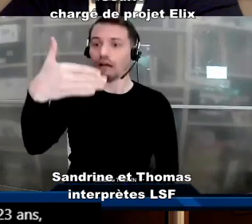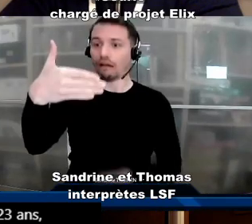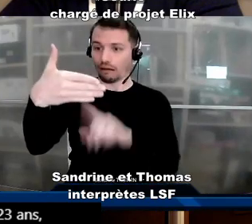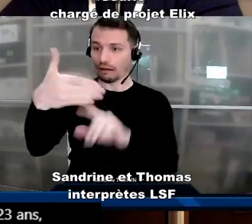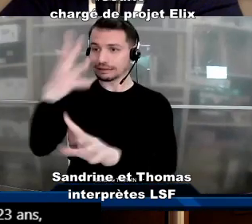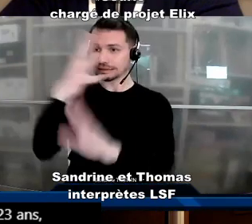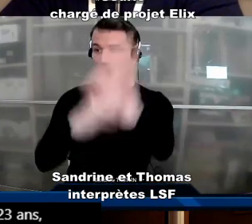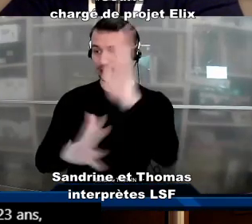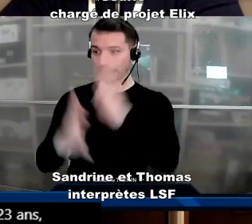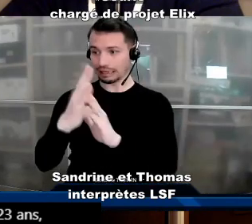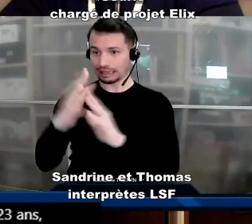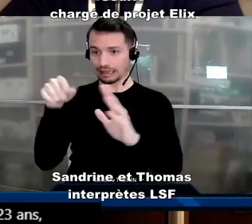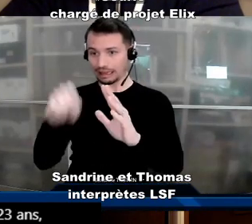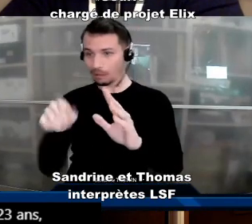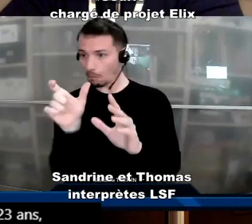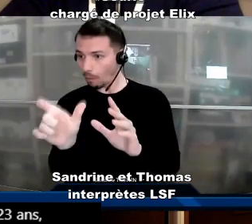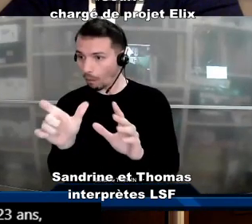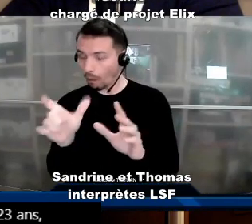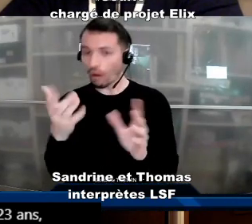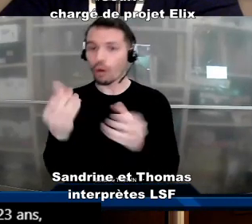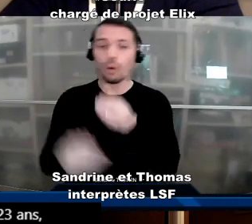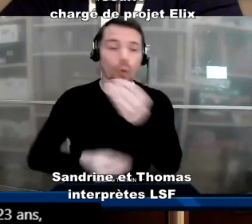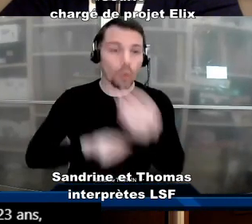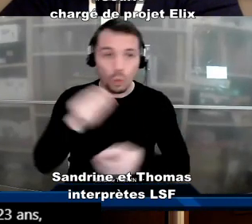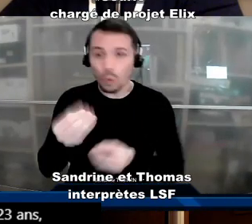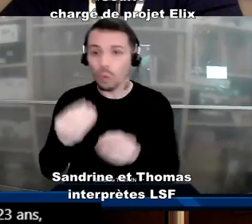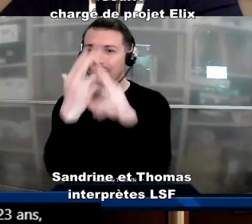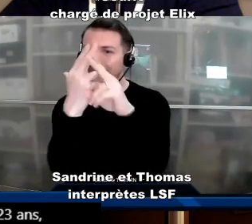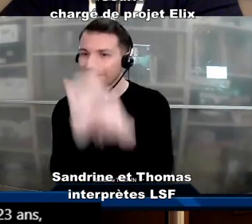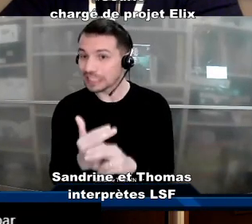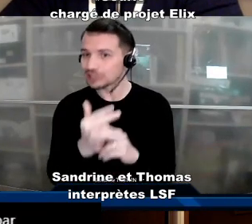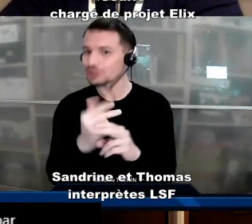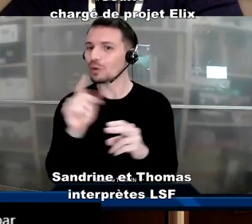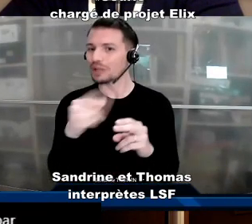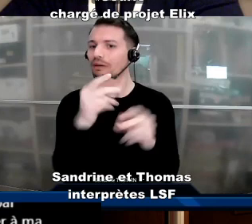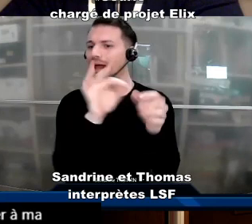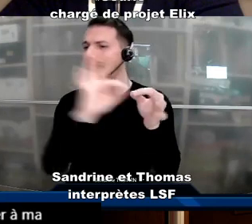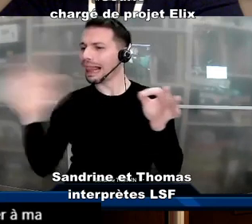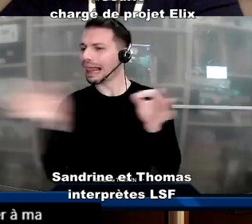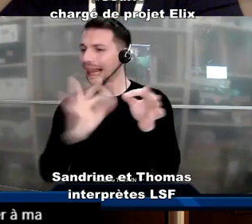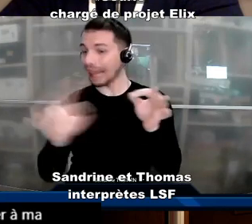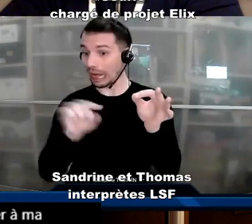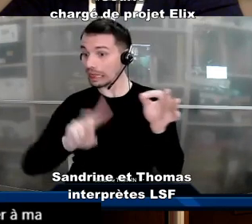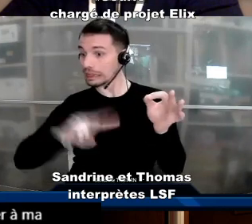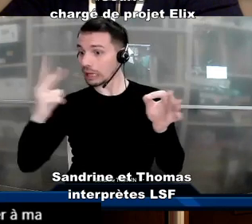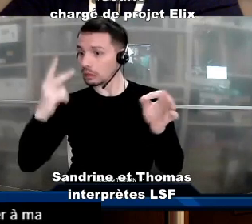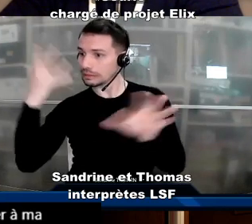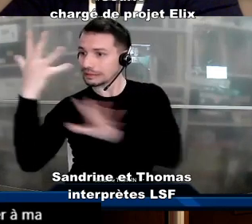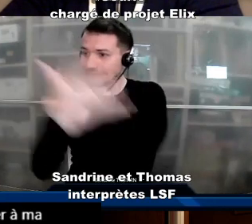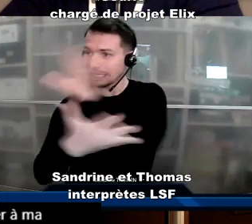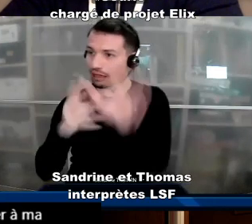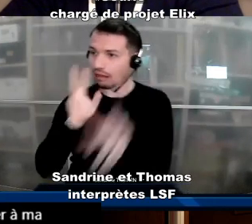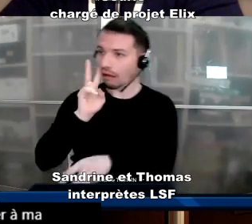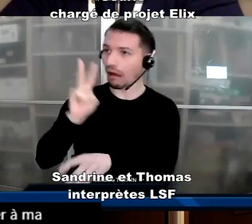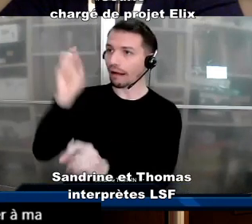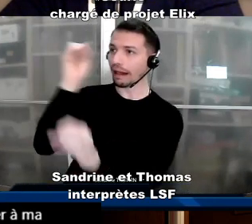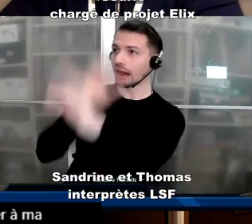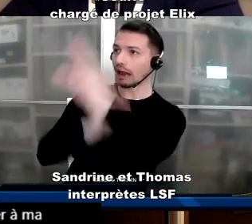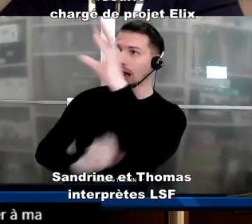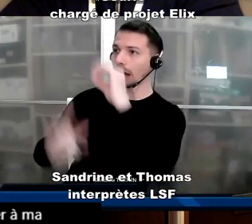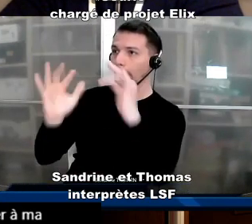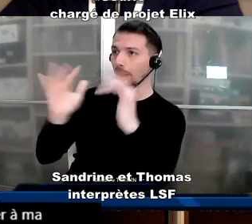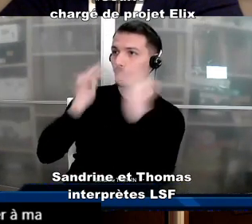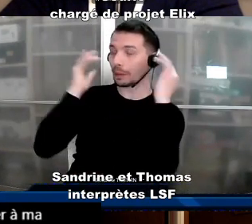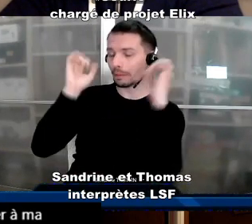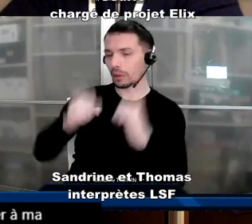signes de ce mot ou à sa définition traduite en langue des signes française, dès lors où il existe en fait dans